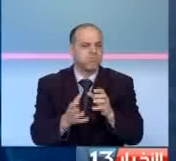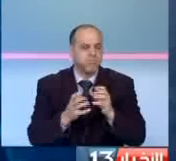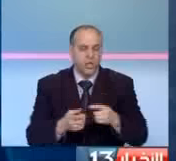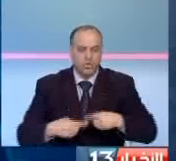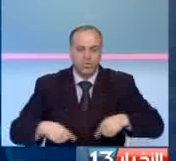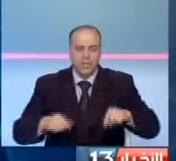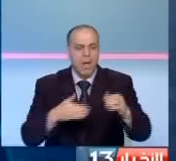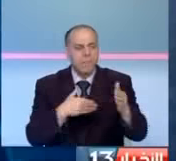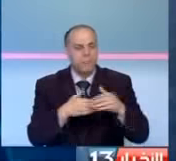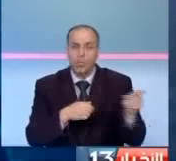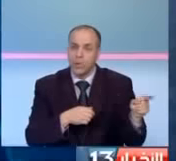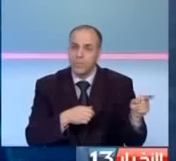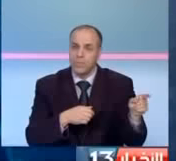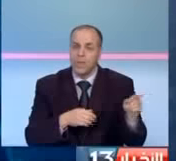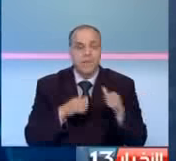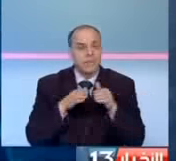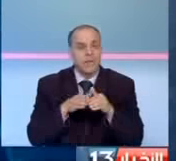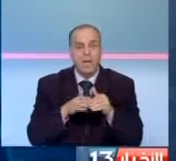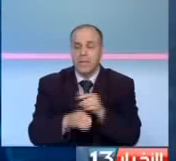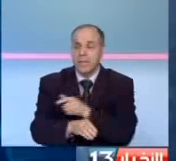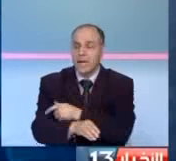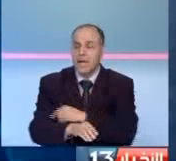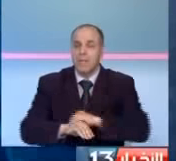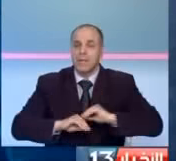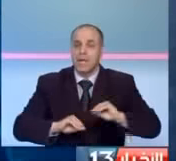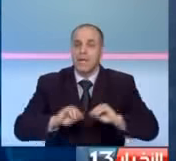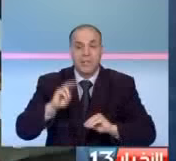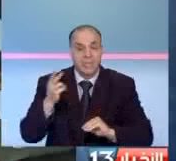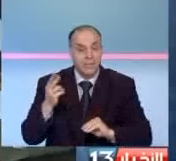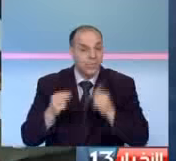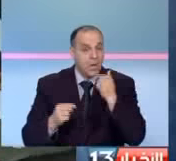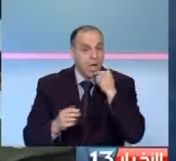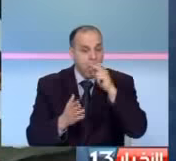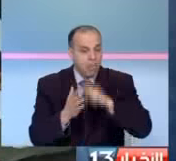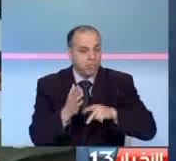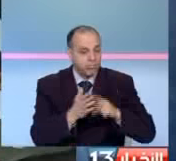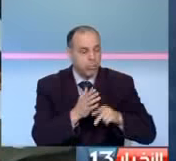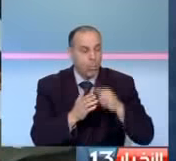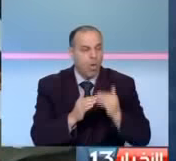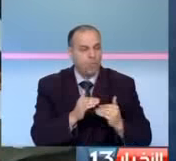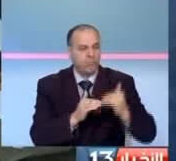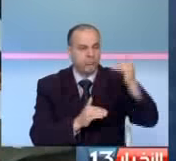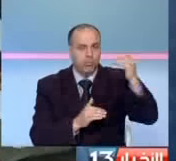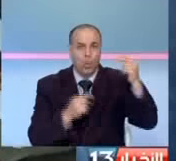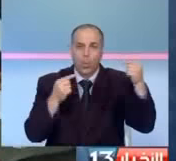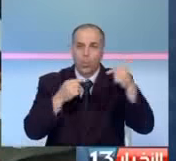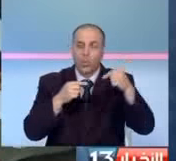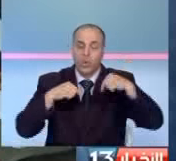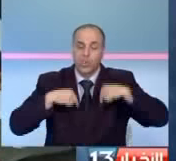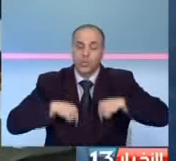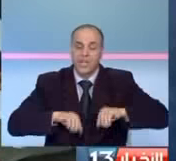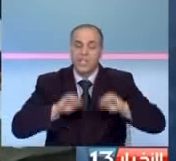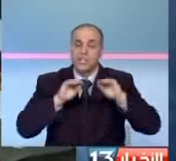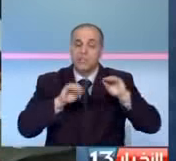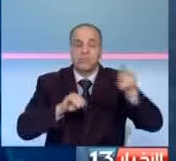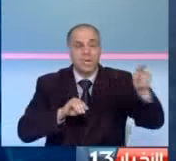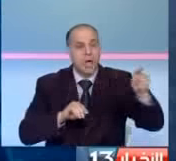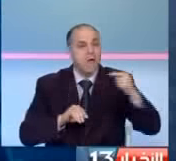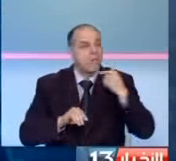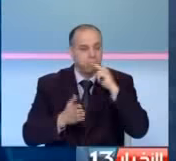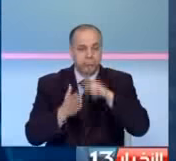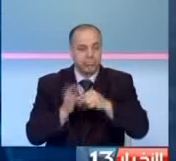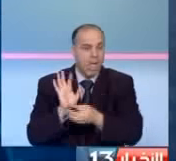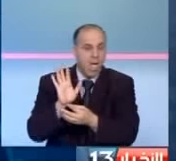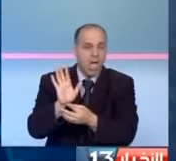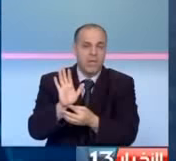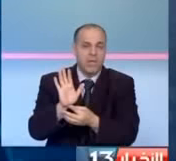الجلسة المغلقة التي دعت إليها نقابة التعليم الثانوي قرارات تصعيدية ضد سلطة الإشراف على خلفية